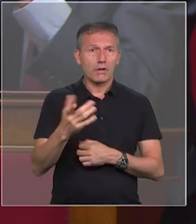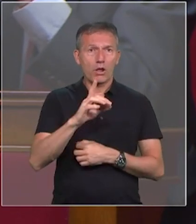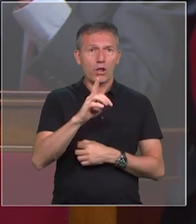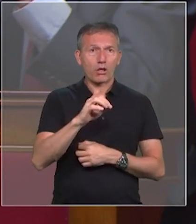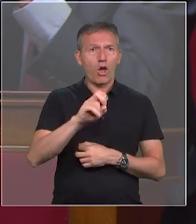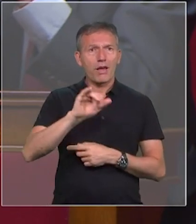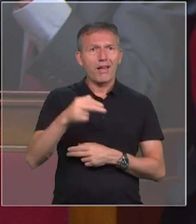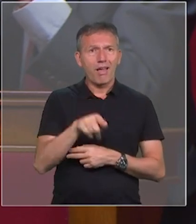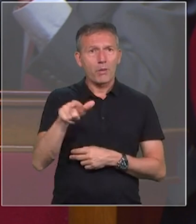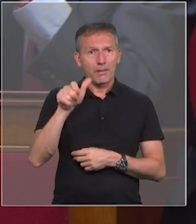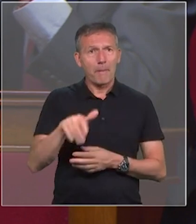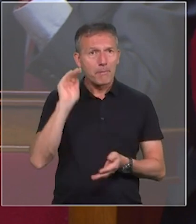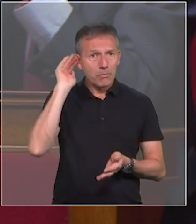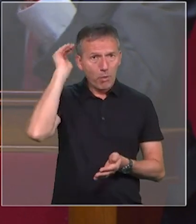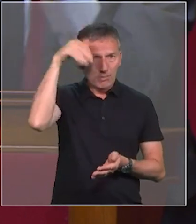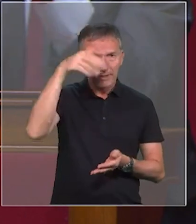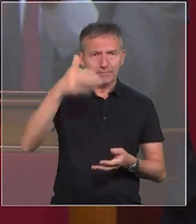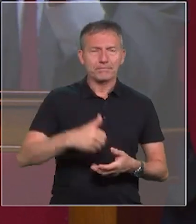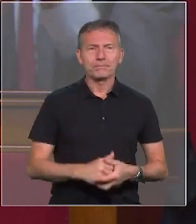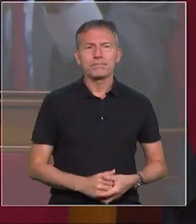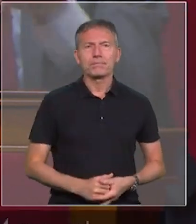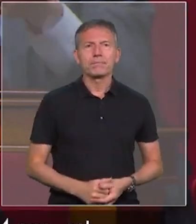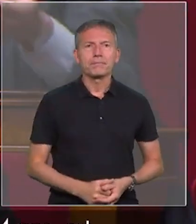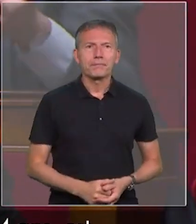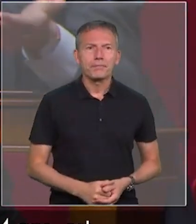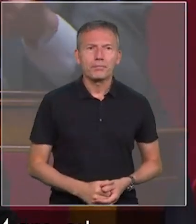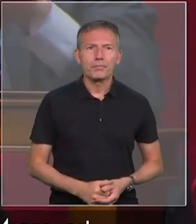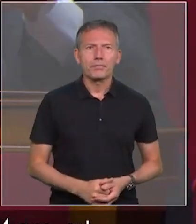Damalincourt et était sapeur-pompier.